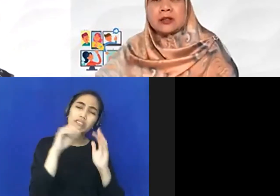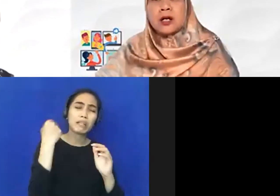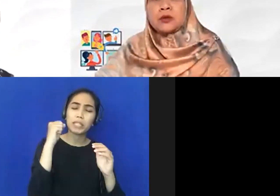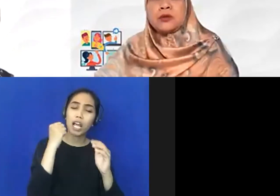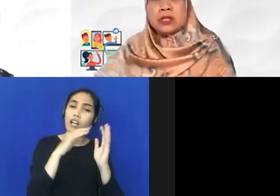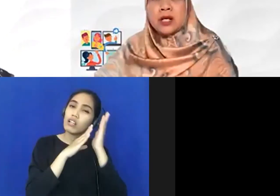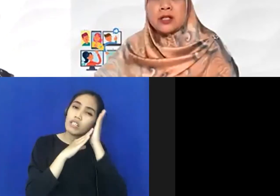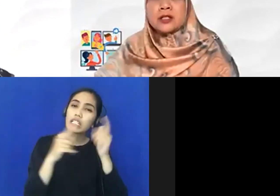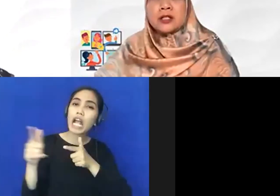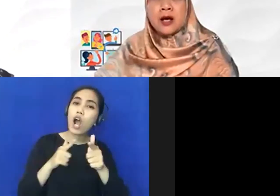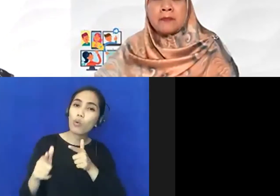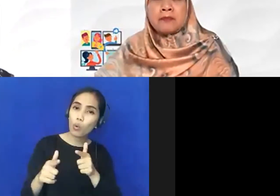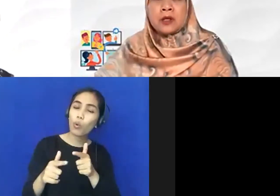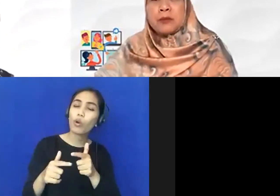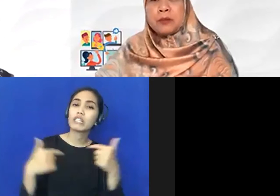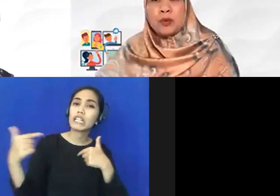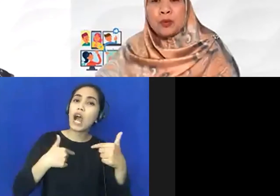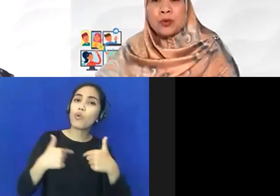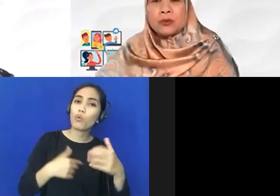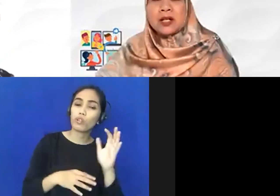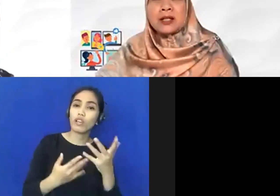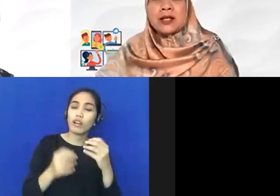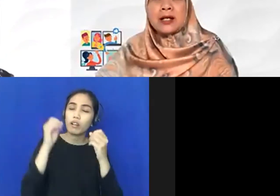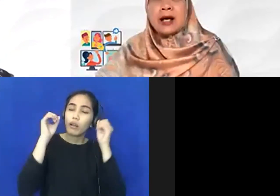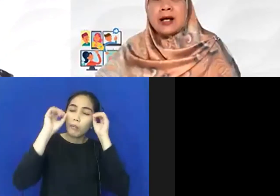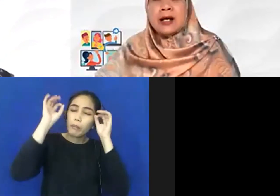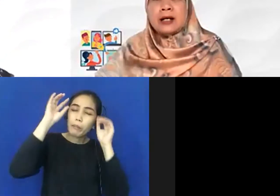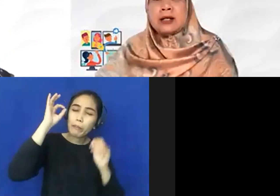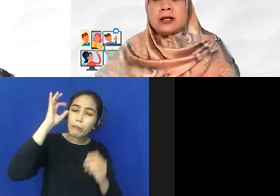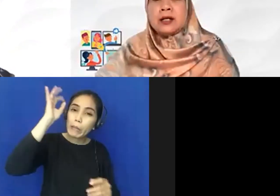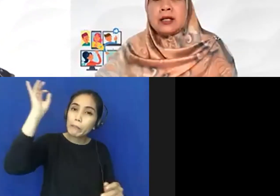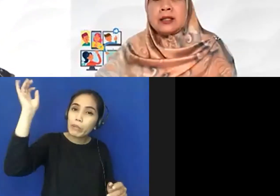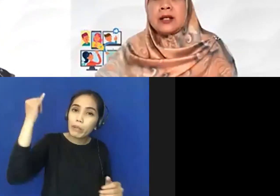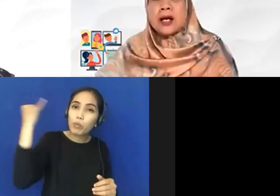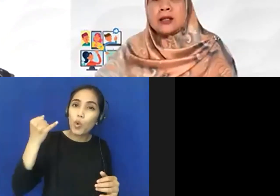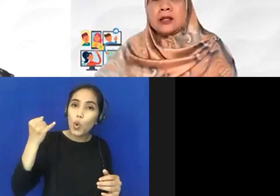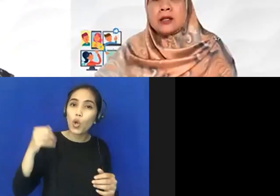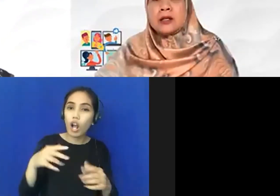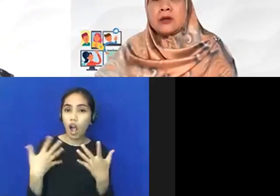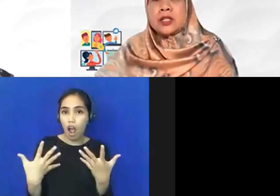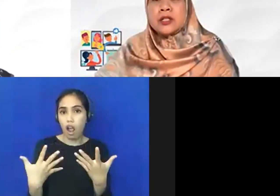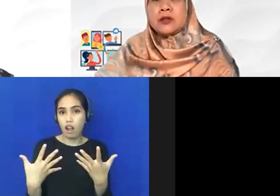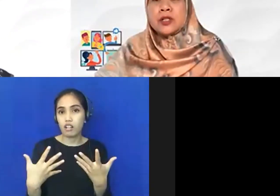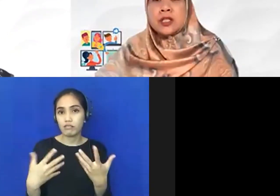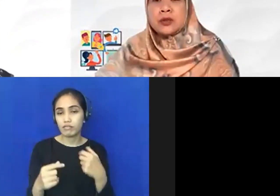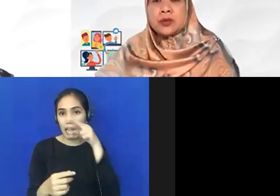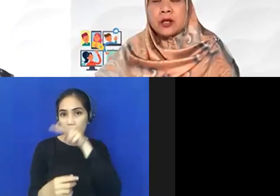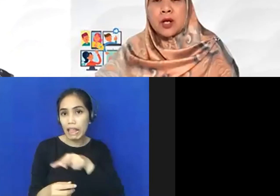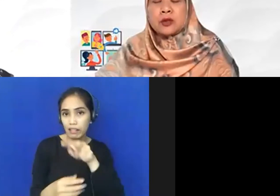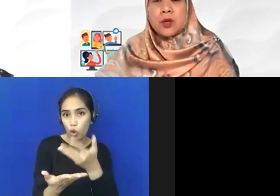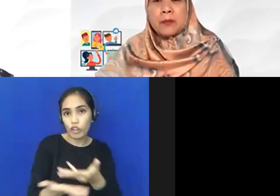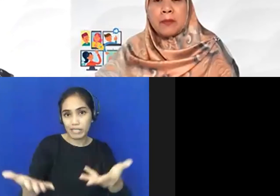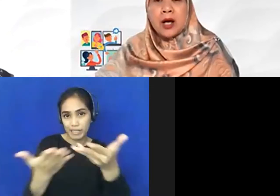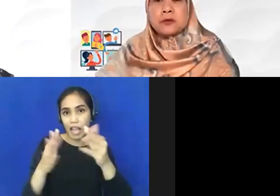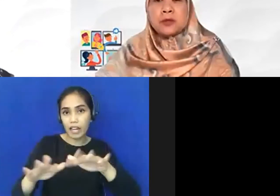ada ya, terganggu tidurnya, dia jadi nggak mimpi buruk misalnya ya. Nah, kita lihat kondisi-kondisi itu, dan